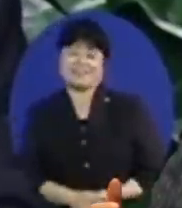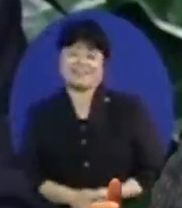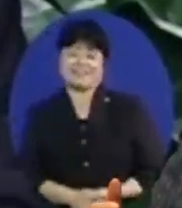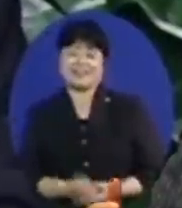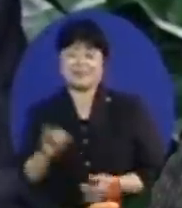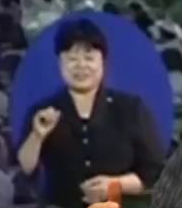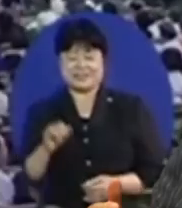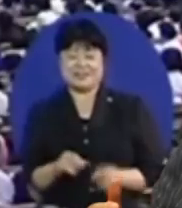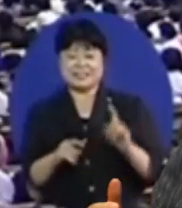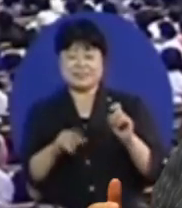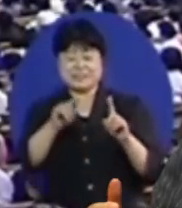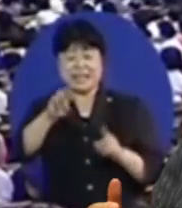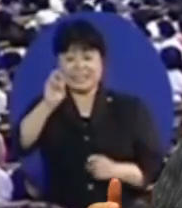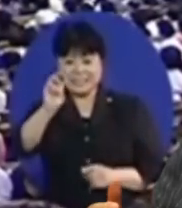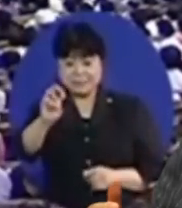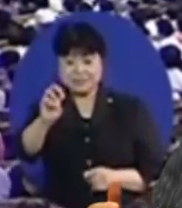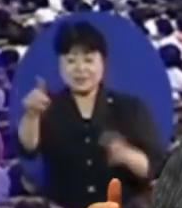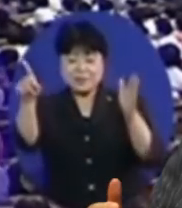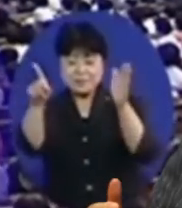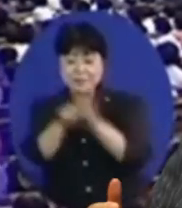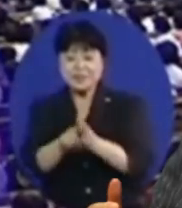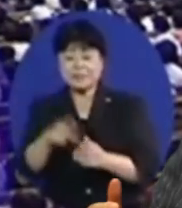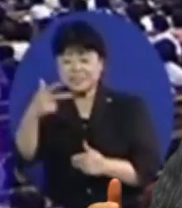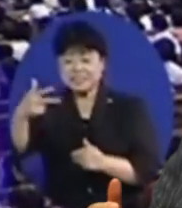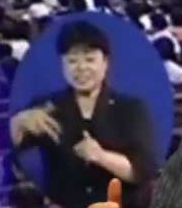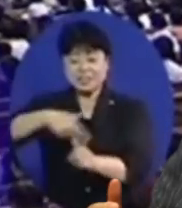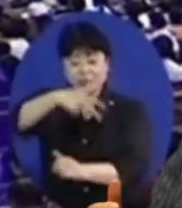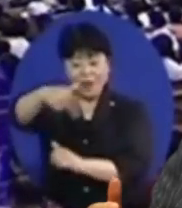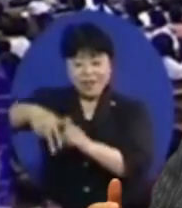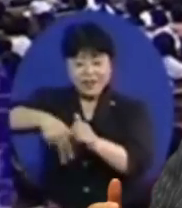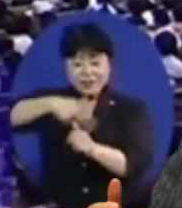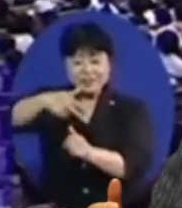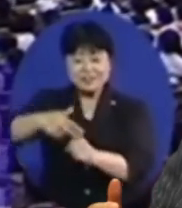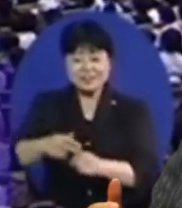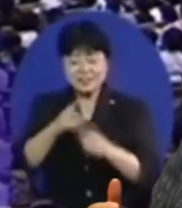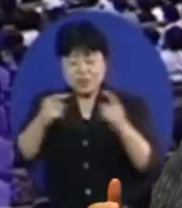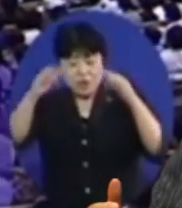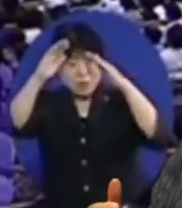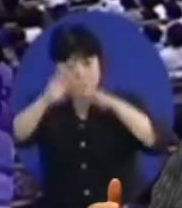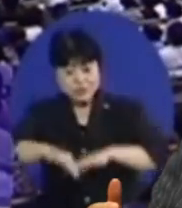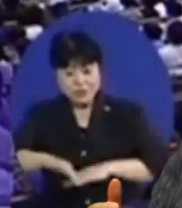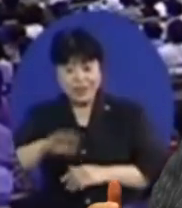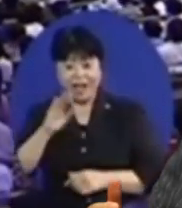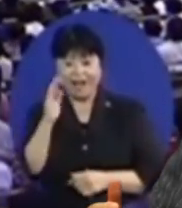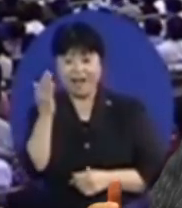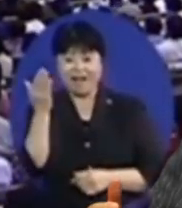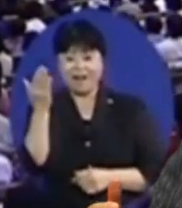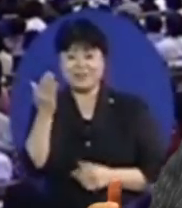히브리서 11장 30절에 보면 믿음으로 7일 동안 여리고를 도니 성이 무너졌더라고 말한 것입니다.